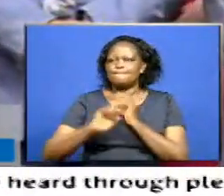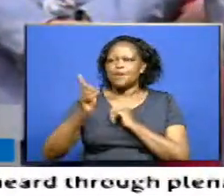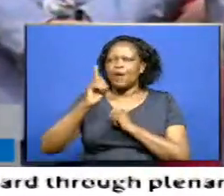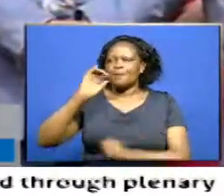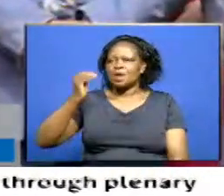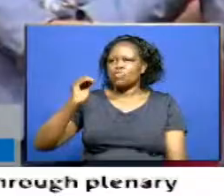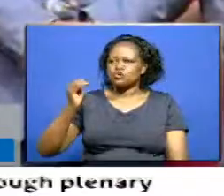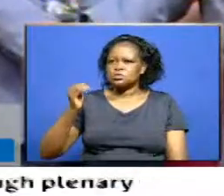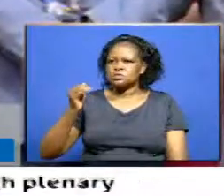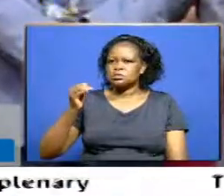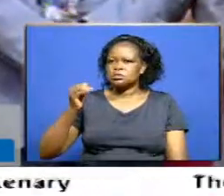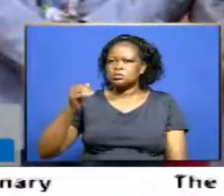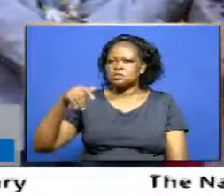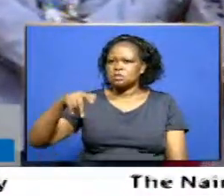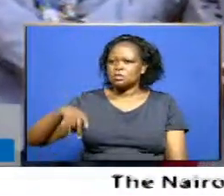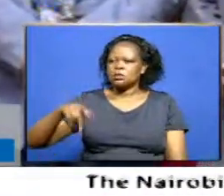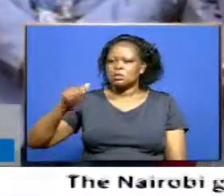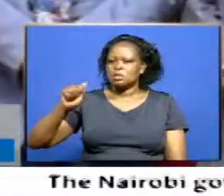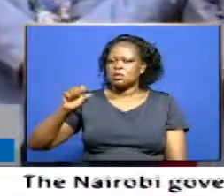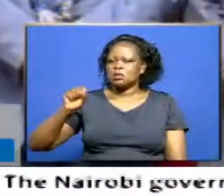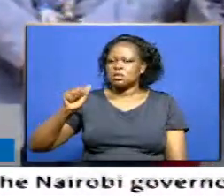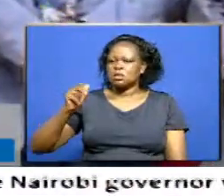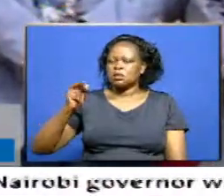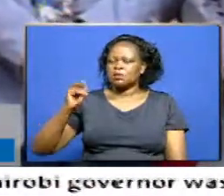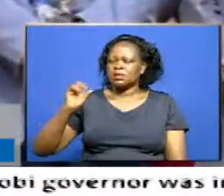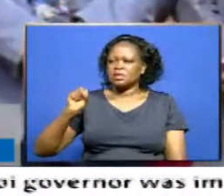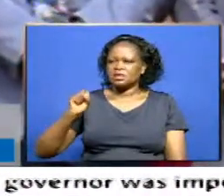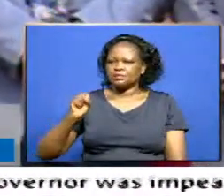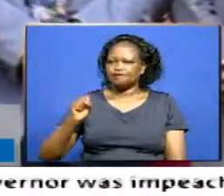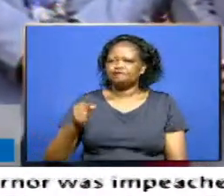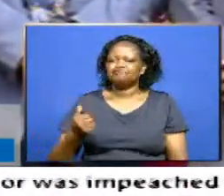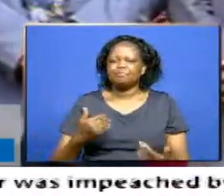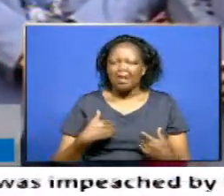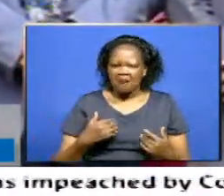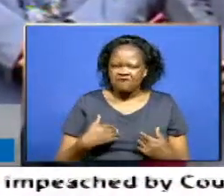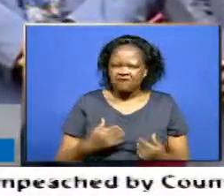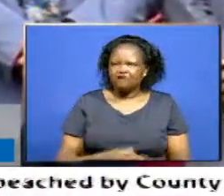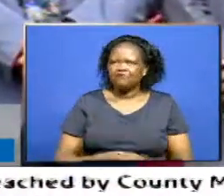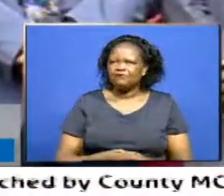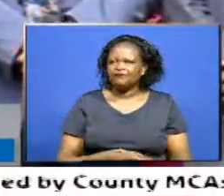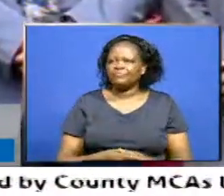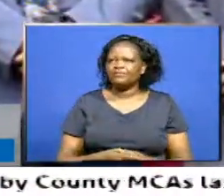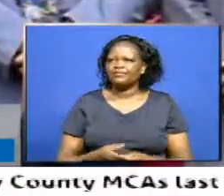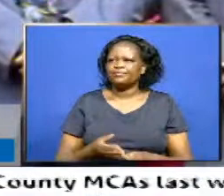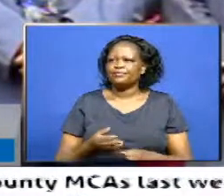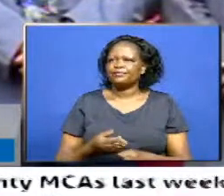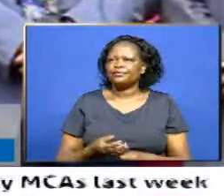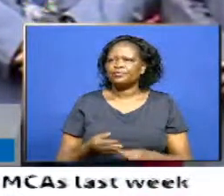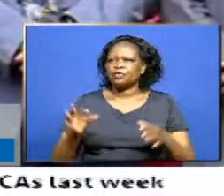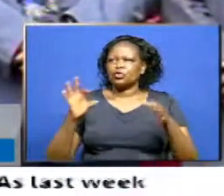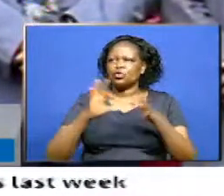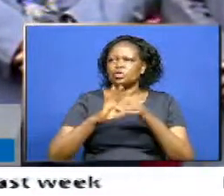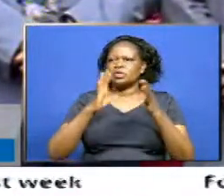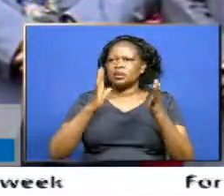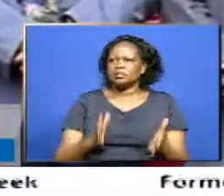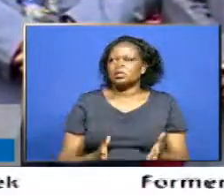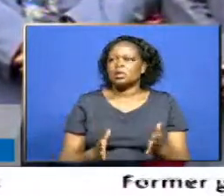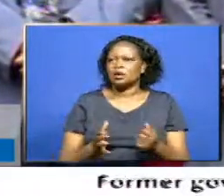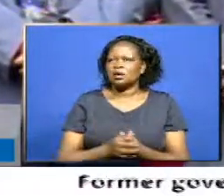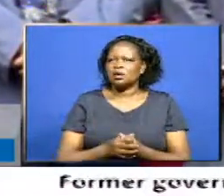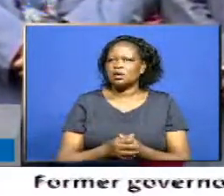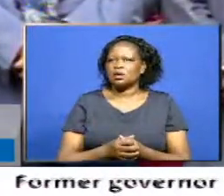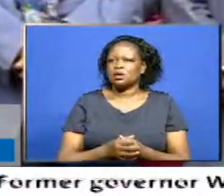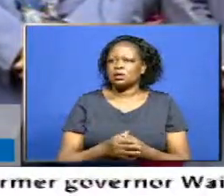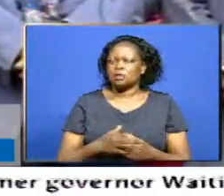County, Mheshimiwa Pasaris Esther yuko hapa. Tuko hapa na former coordinator in charge of coordinators,